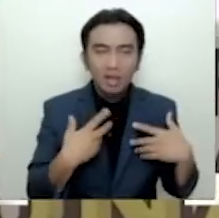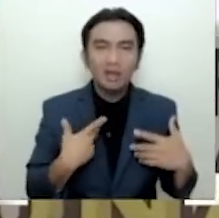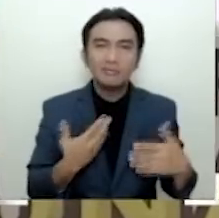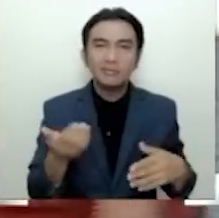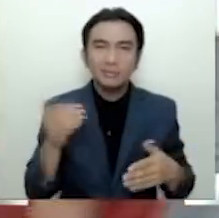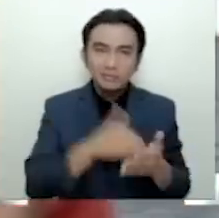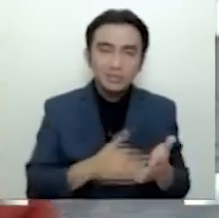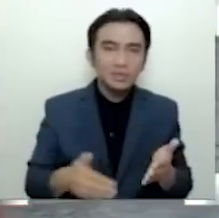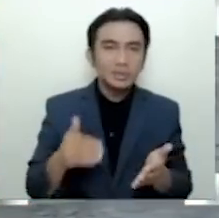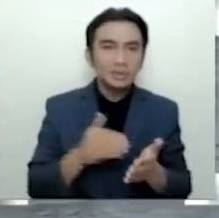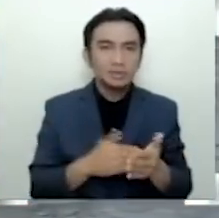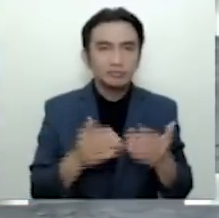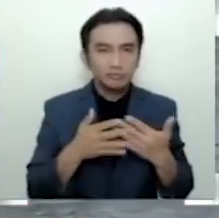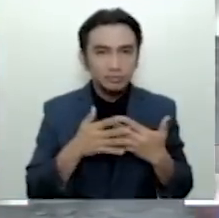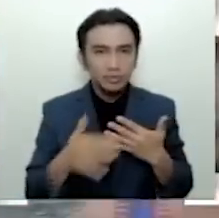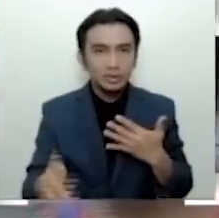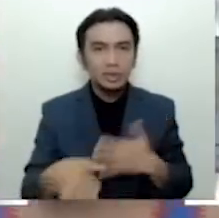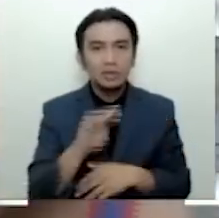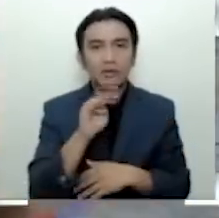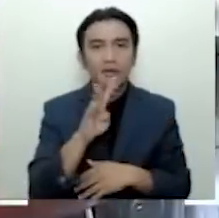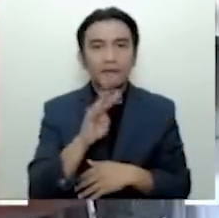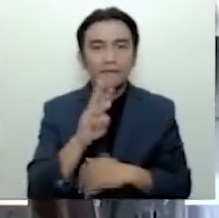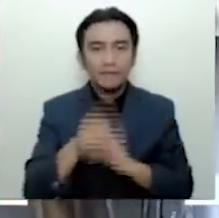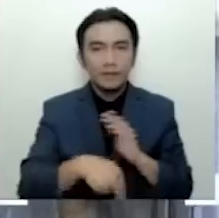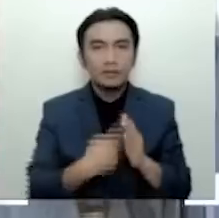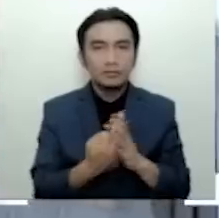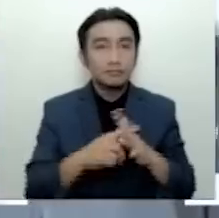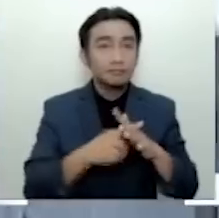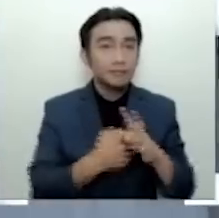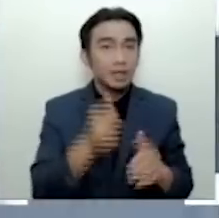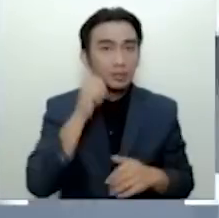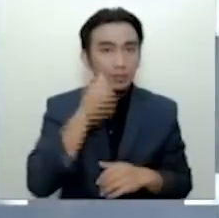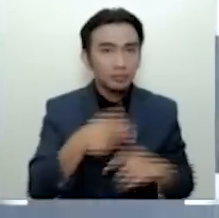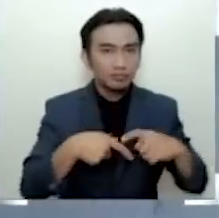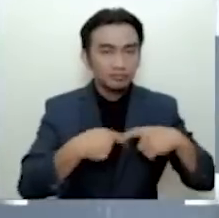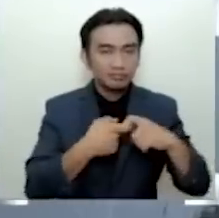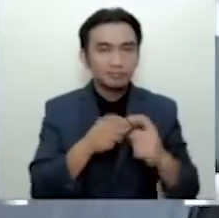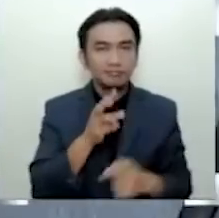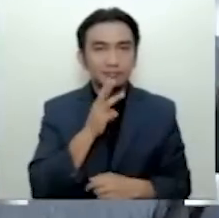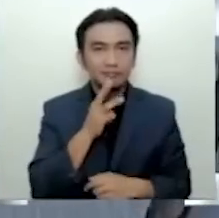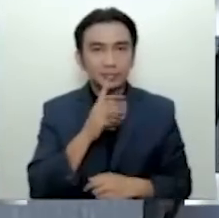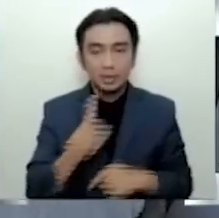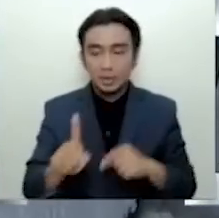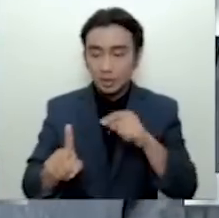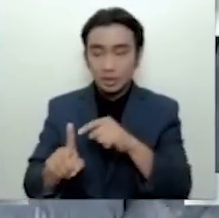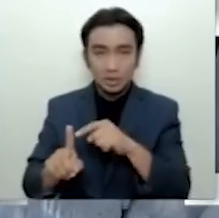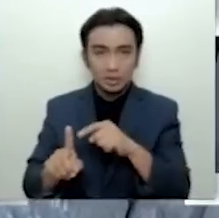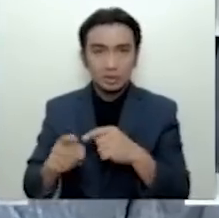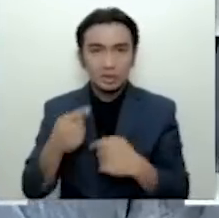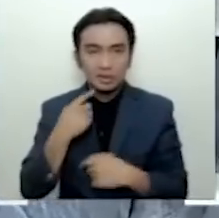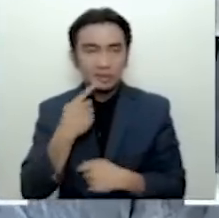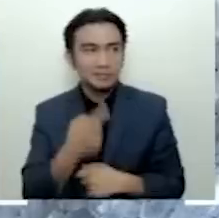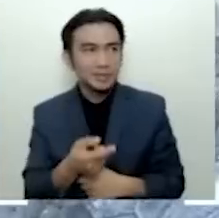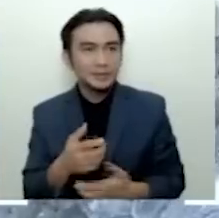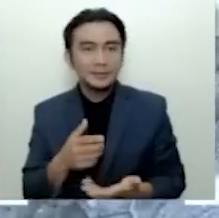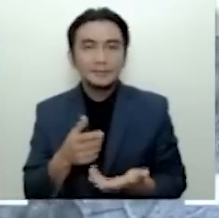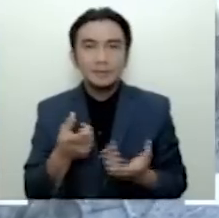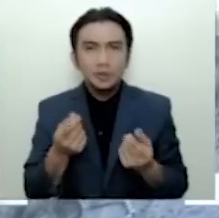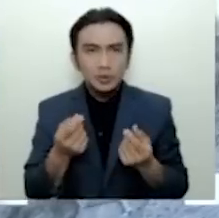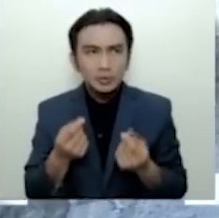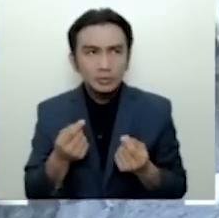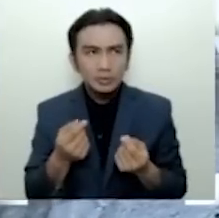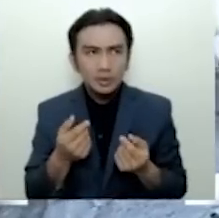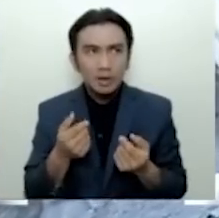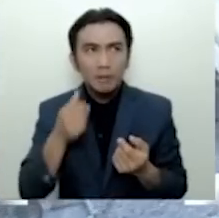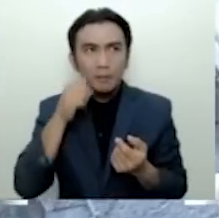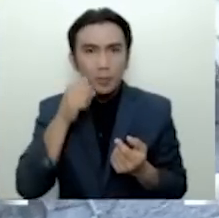loob ng 14 na oras simula bukas. Kaya ang residenteng si John Paul hindi na nag-aksaya ng panahon. Kahit bukas pa ng hapon